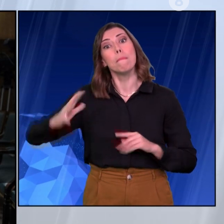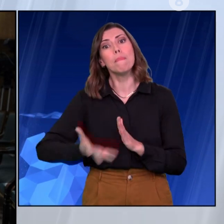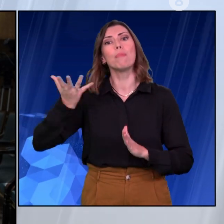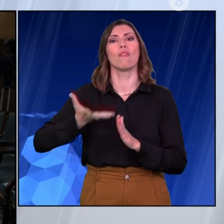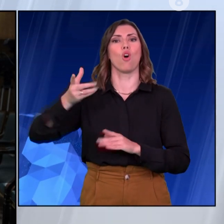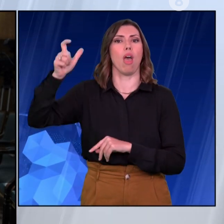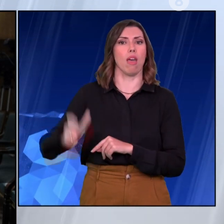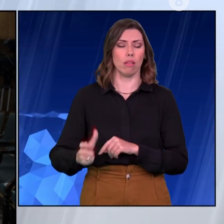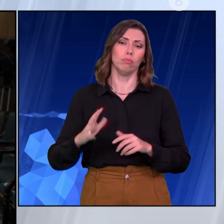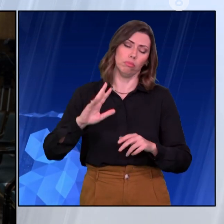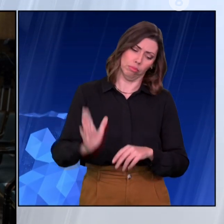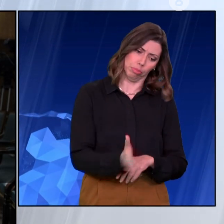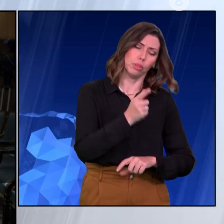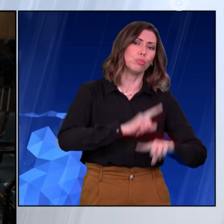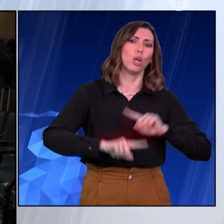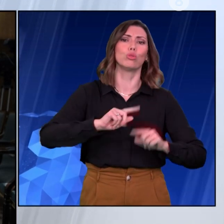Υπότιτλοι AUTHORWAVE